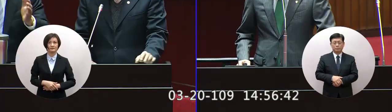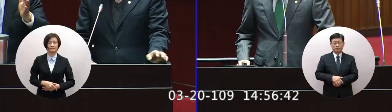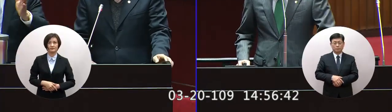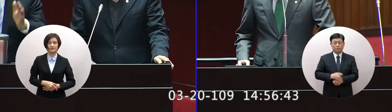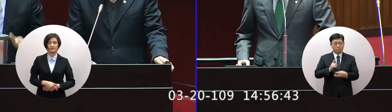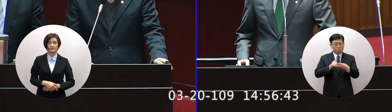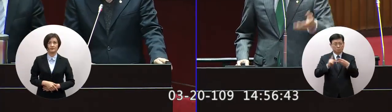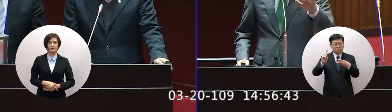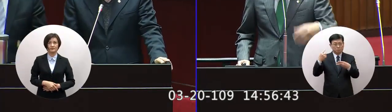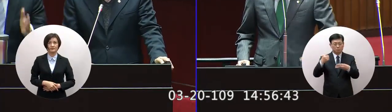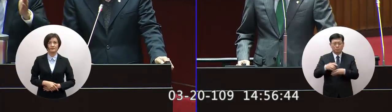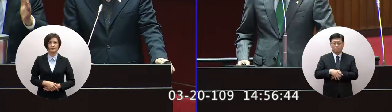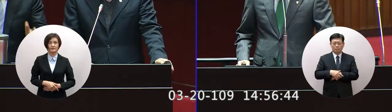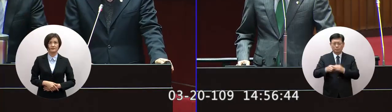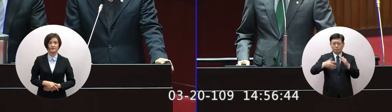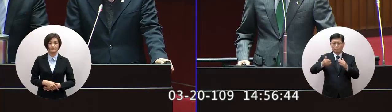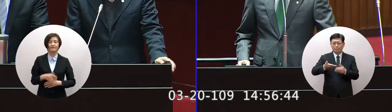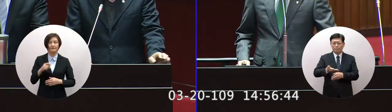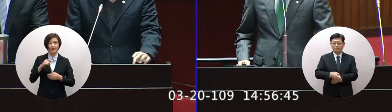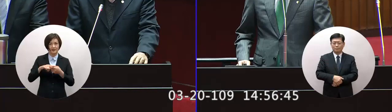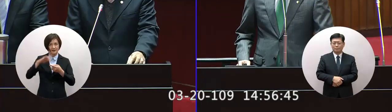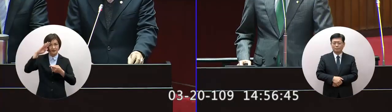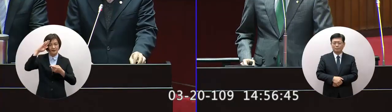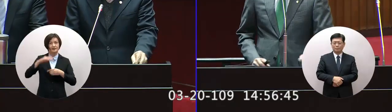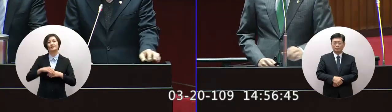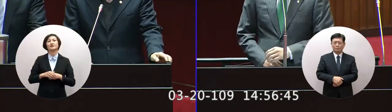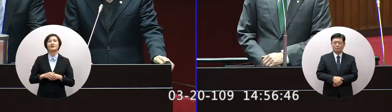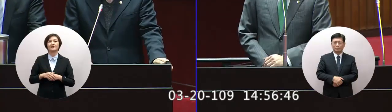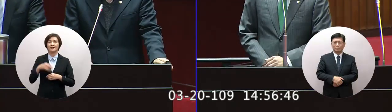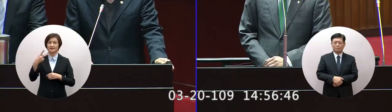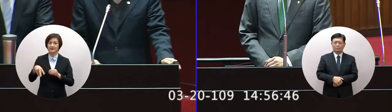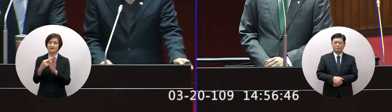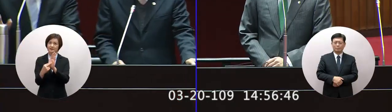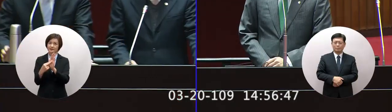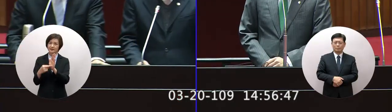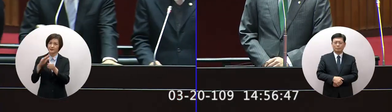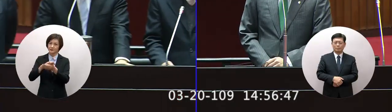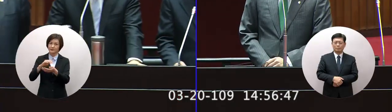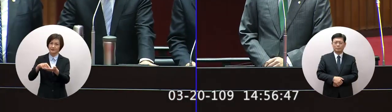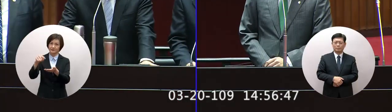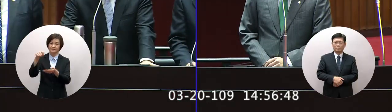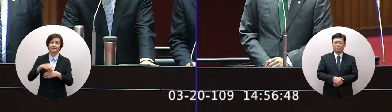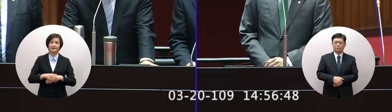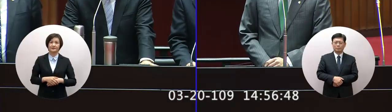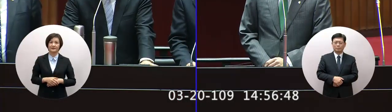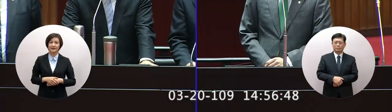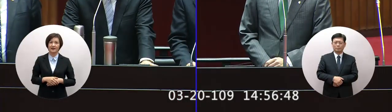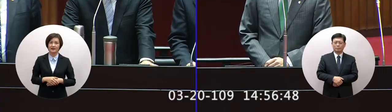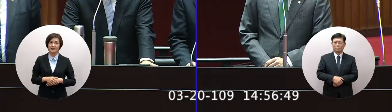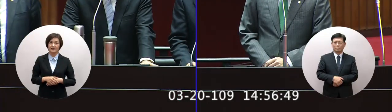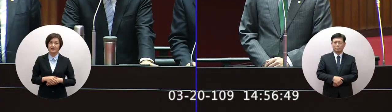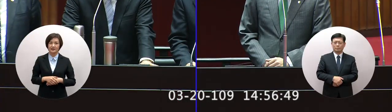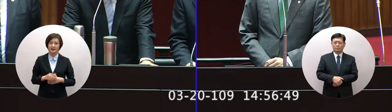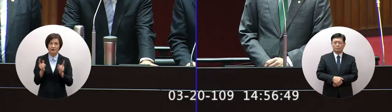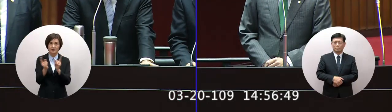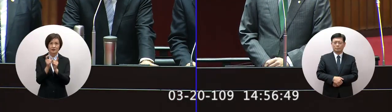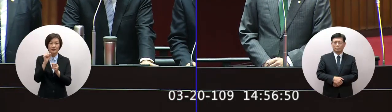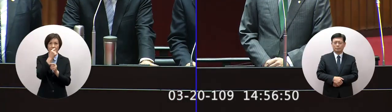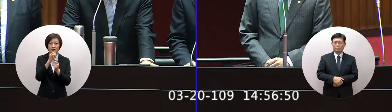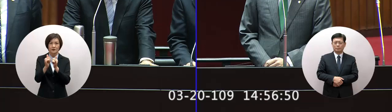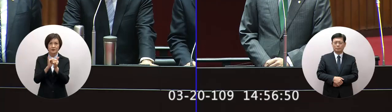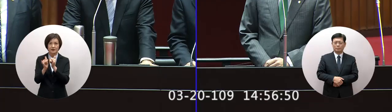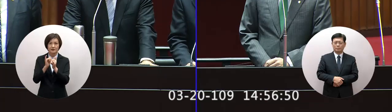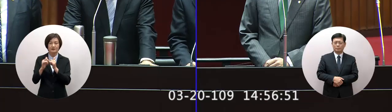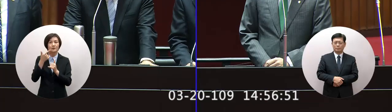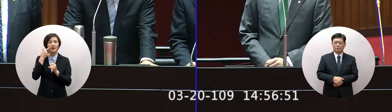我想主要是因为很院长请 对不起，也给委员做一个说明，也借这个机会向国人同胞报告，让家